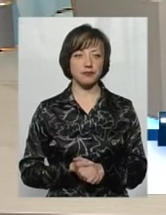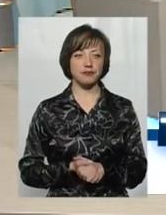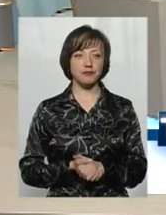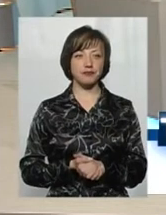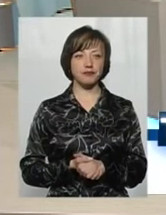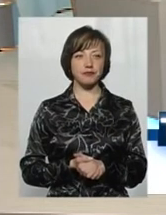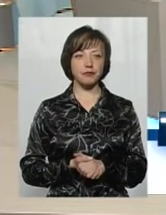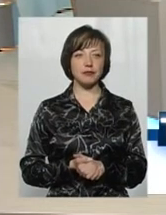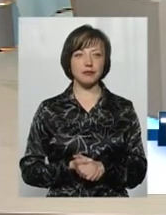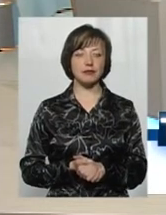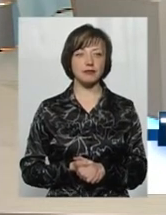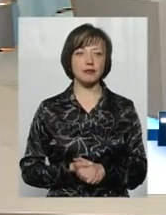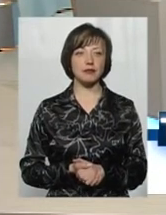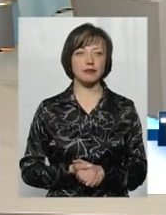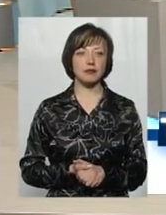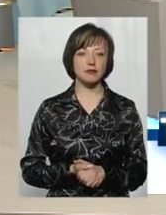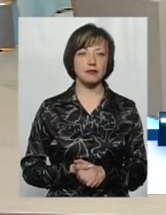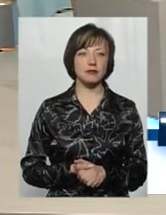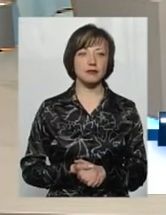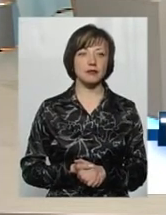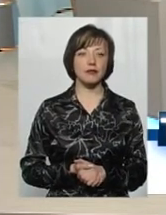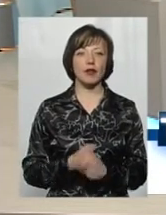Я зрозумів. Пане Миколаївно,